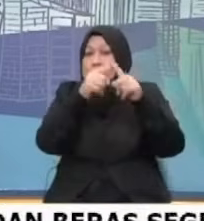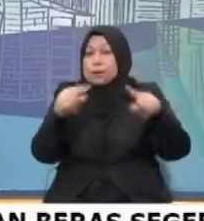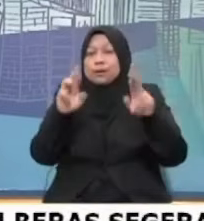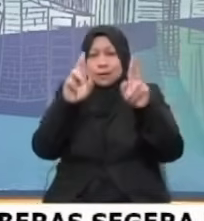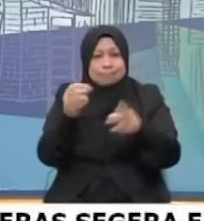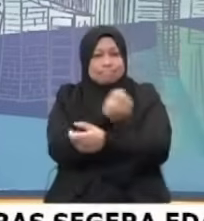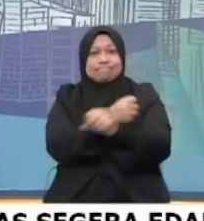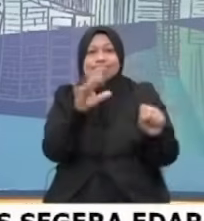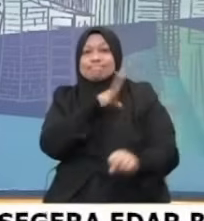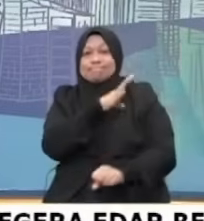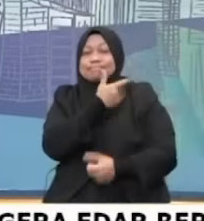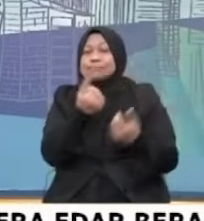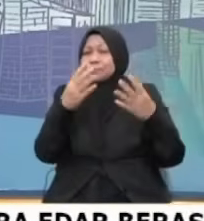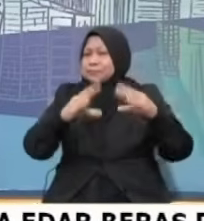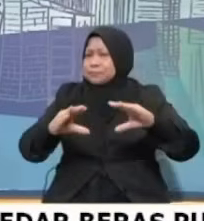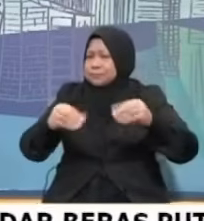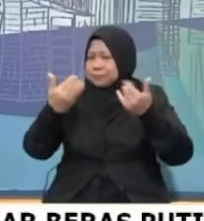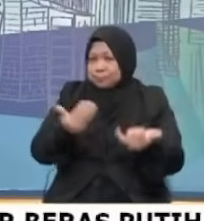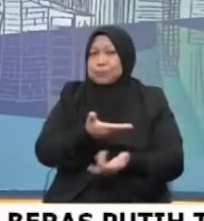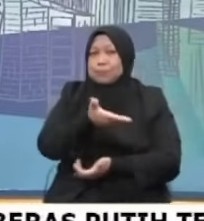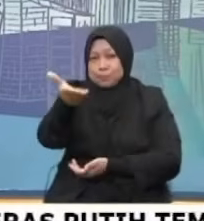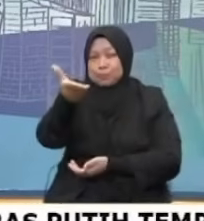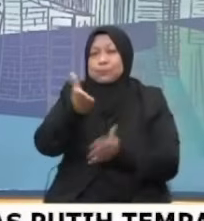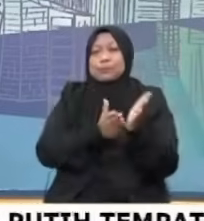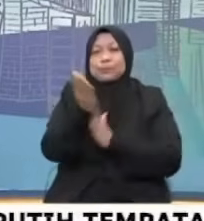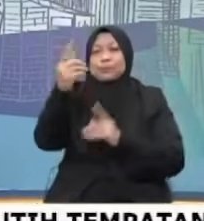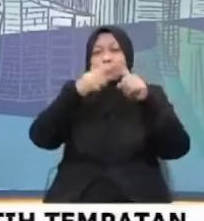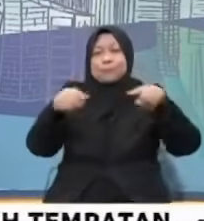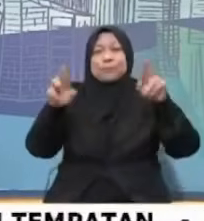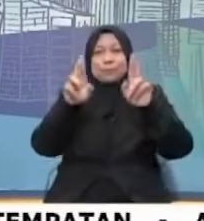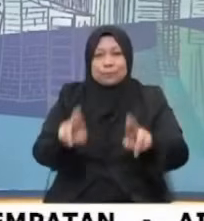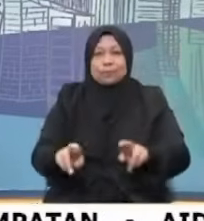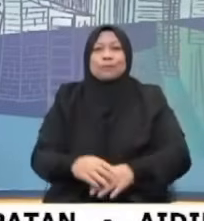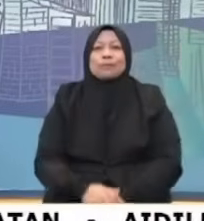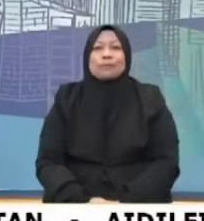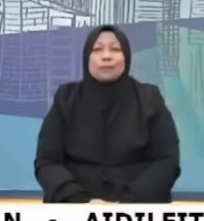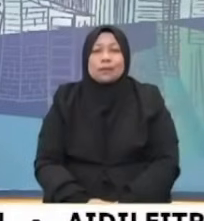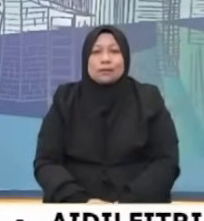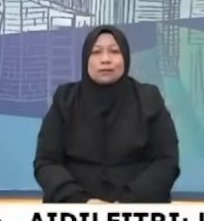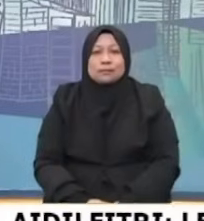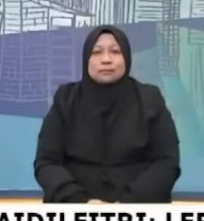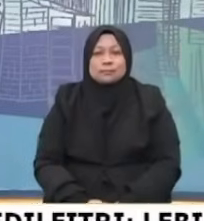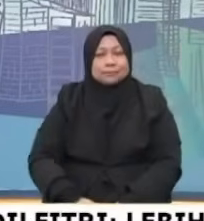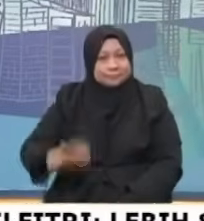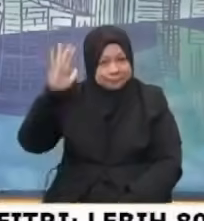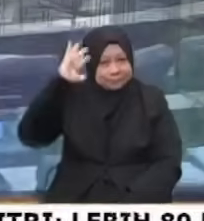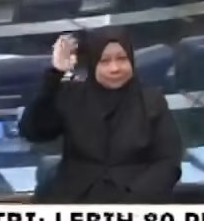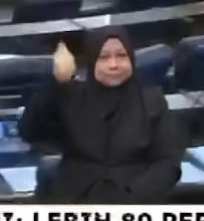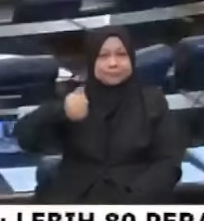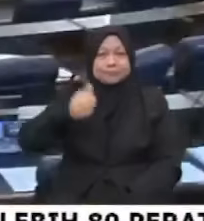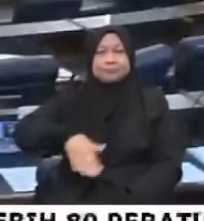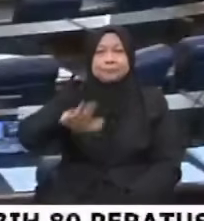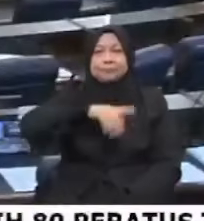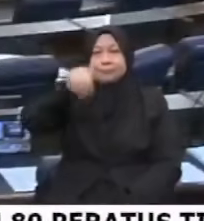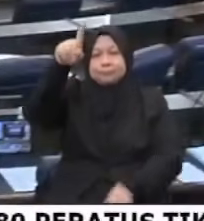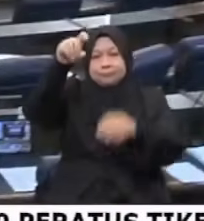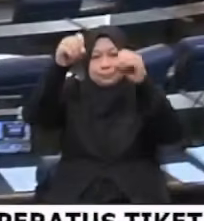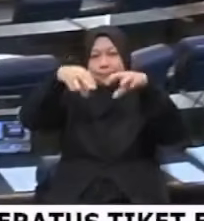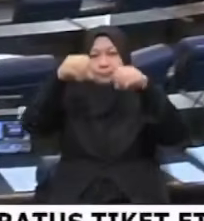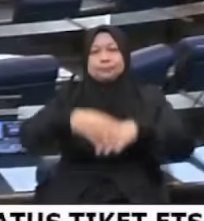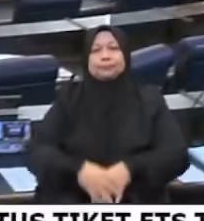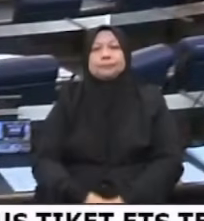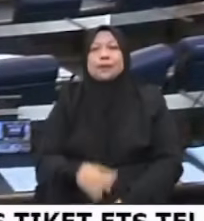Rat sudah pun bersedia untuk sesi perbahasan kita saja ke dewan rakyat Assalamualaikum warahmatullahiala